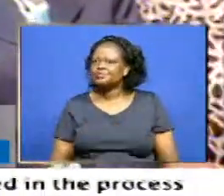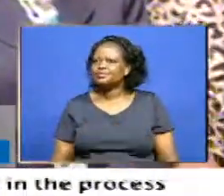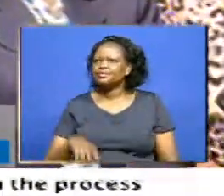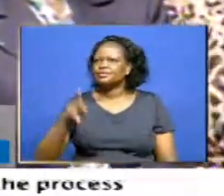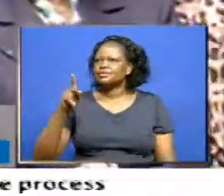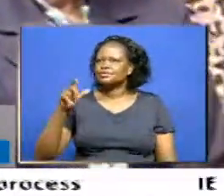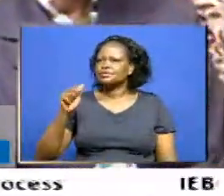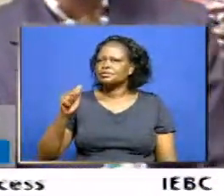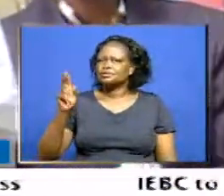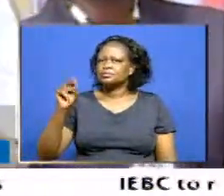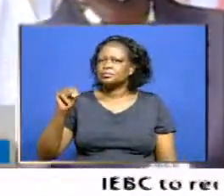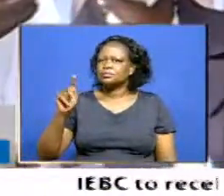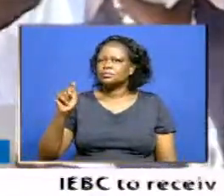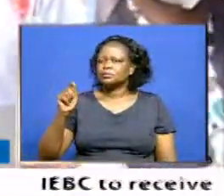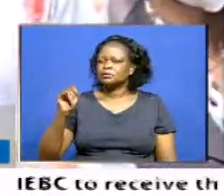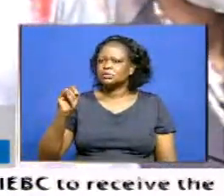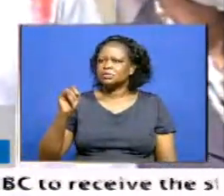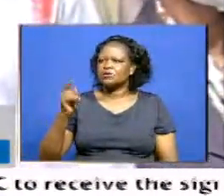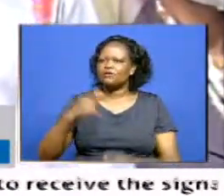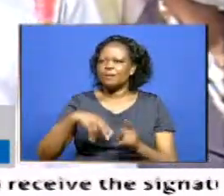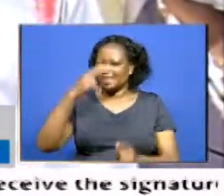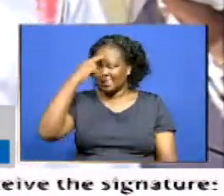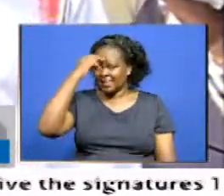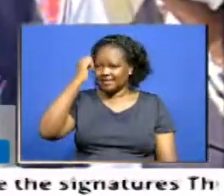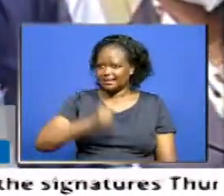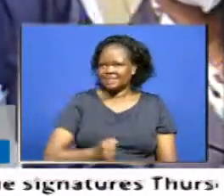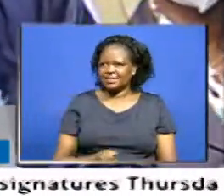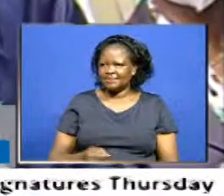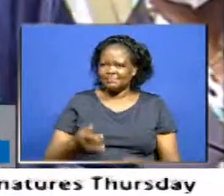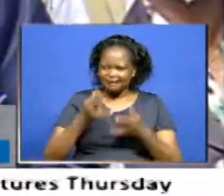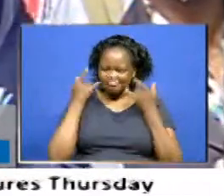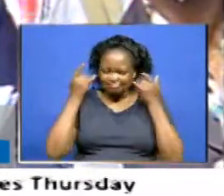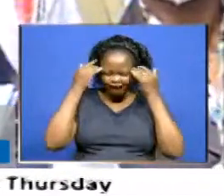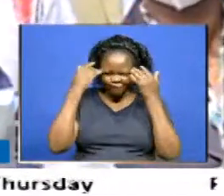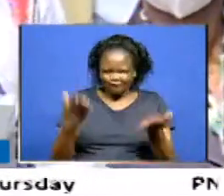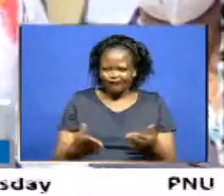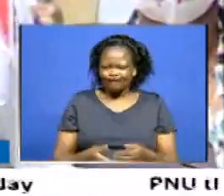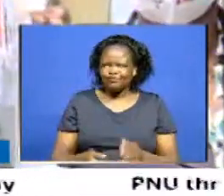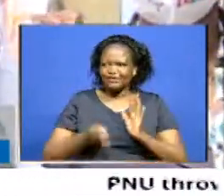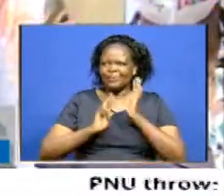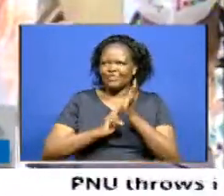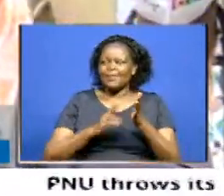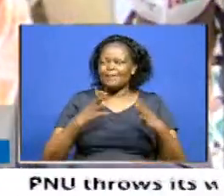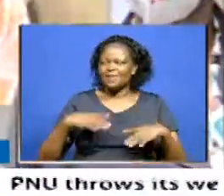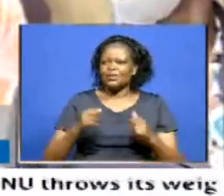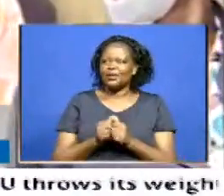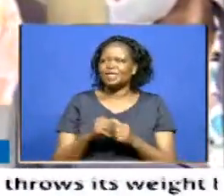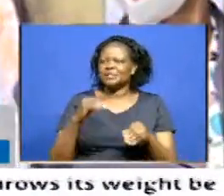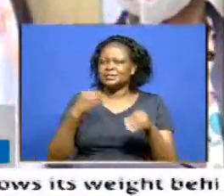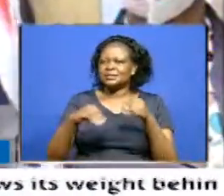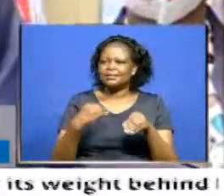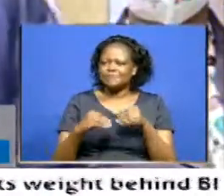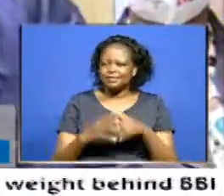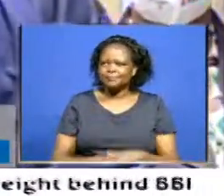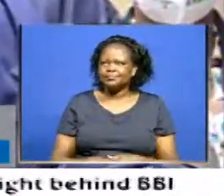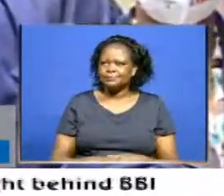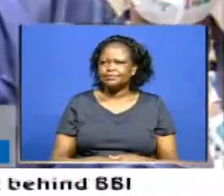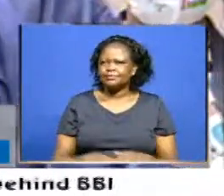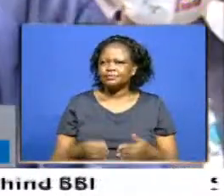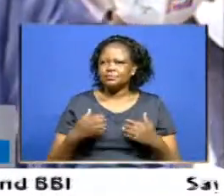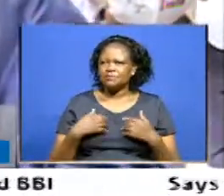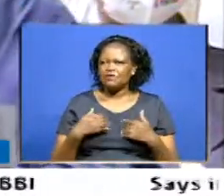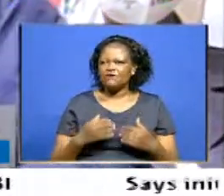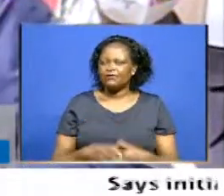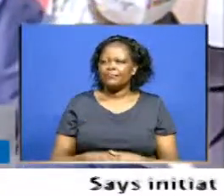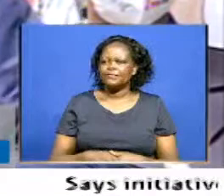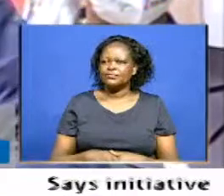Kantai. Tuko Kajiado. Very good. Nimefunga hii sikujua. Representing the people with disabilities. Tuko na hapa. Sasa